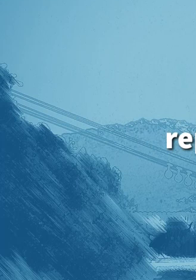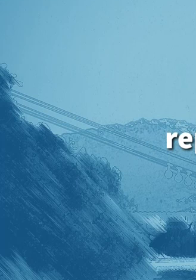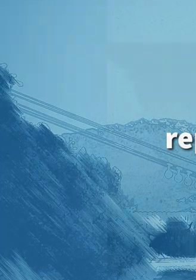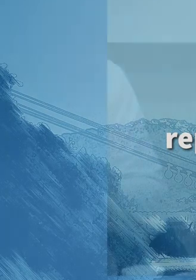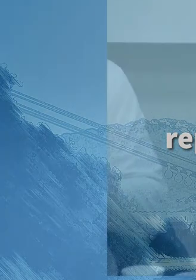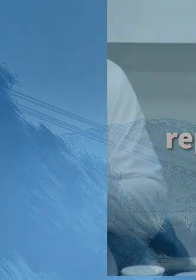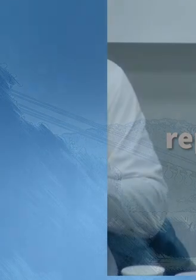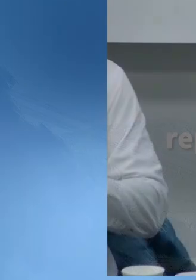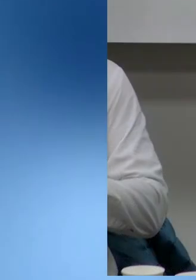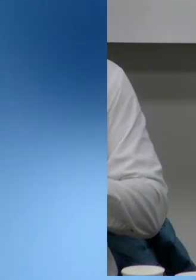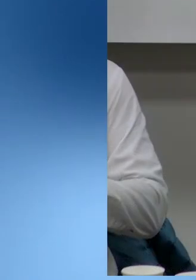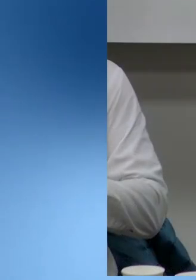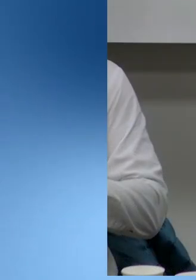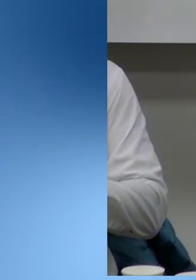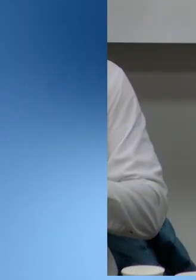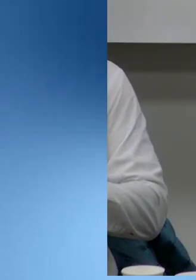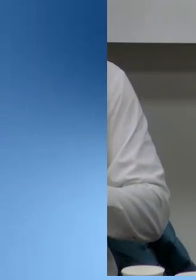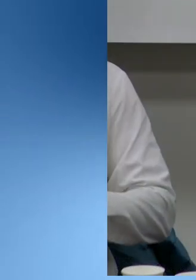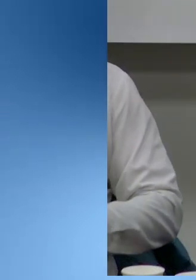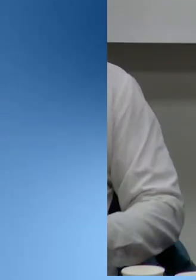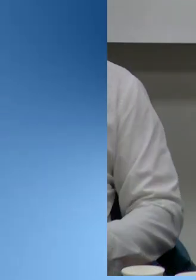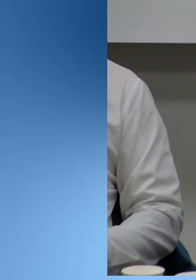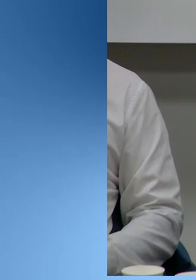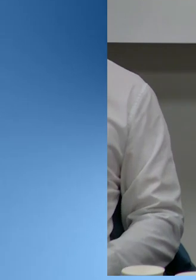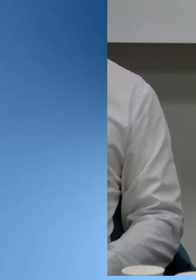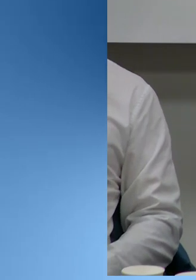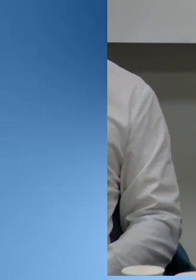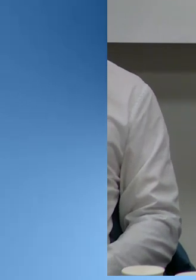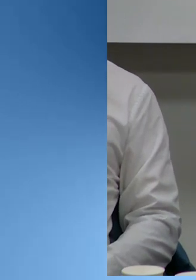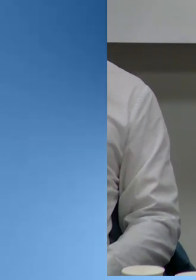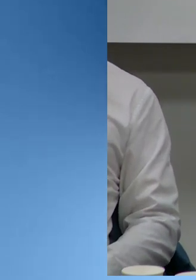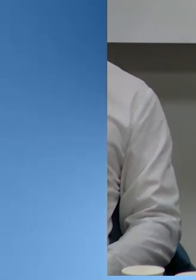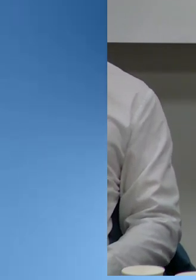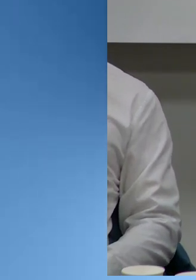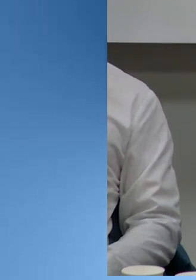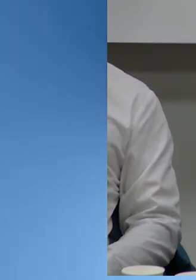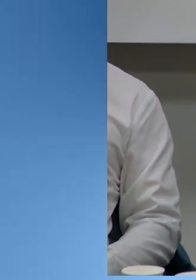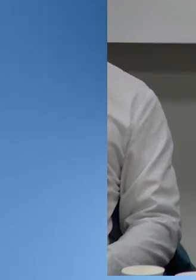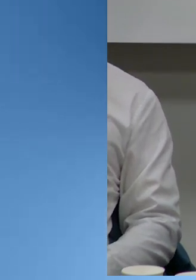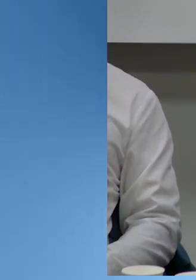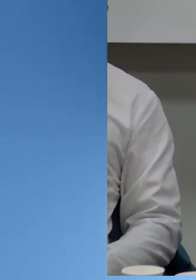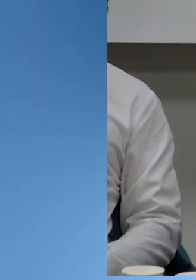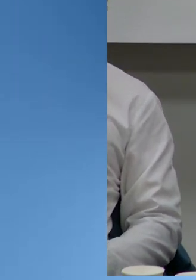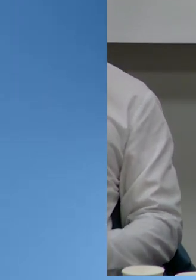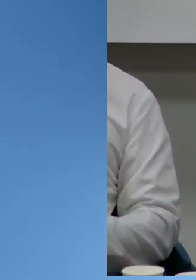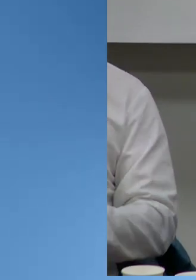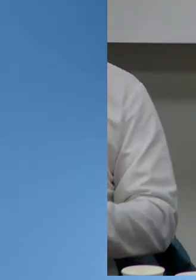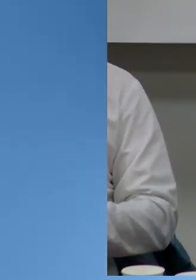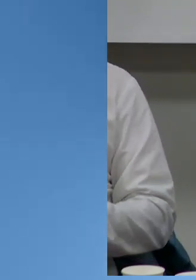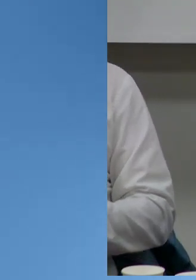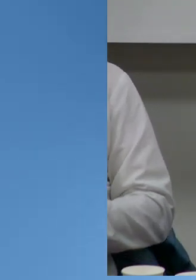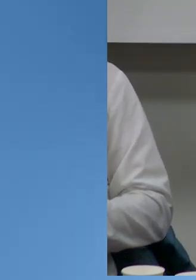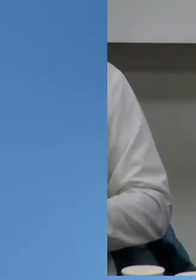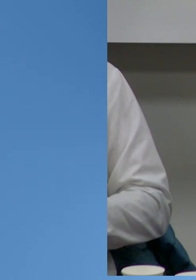allez donc je reprends le conseil municipal donc clarifier les choses à l'issue de cette subsvention de séance